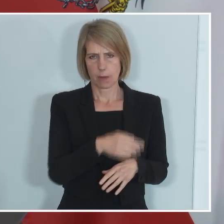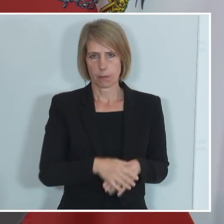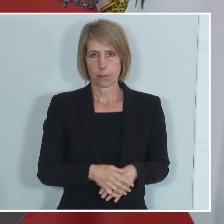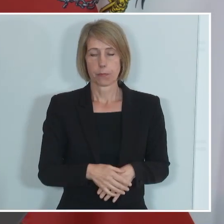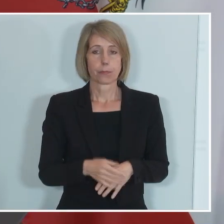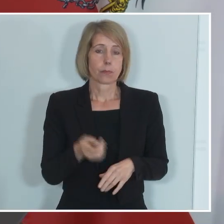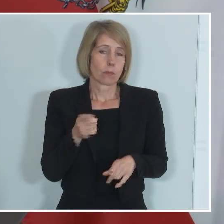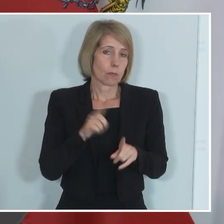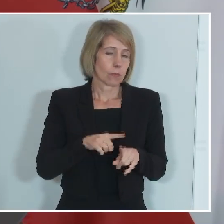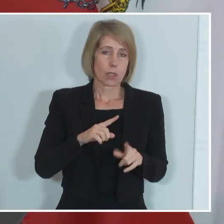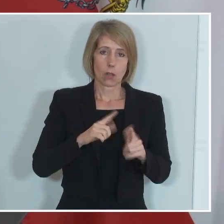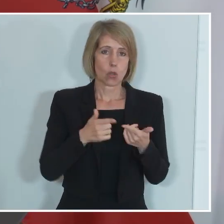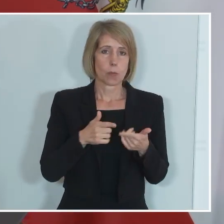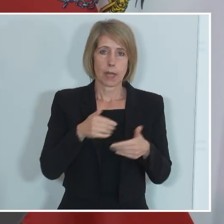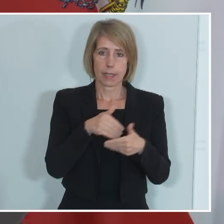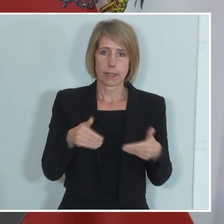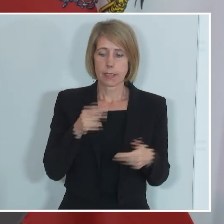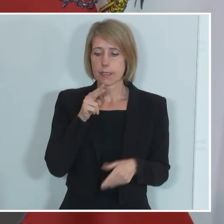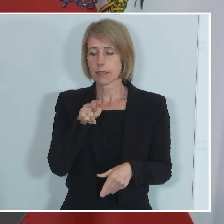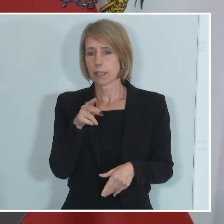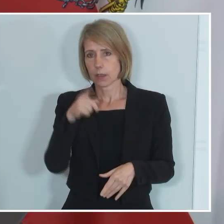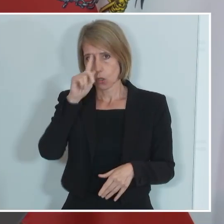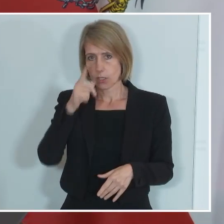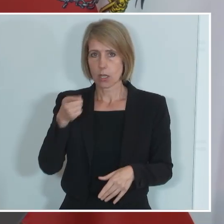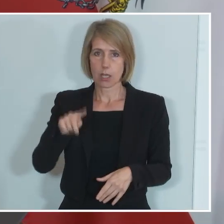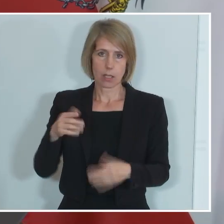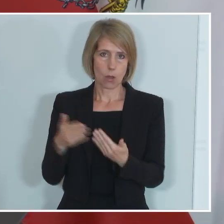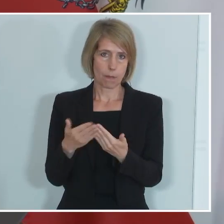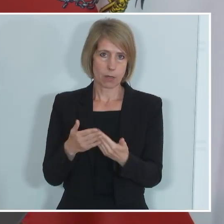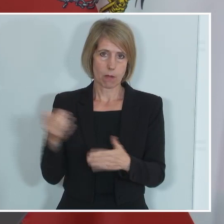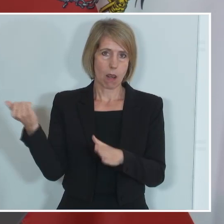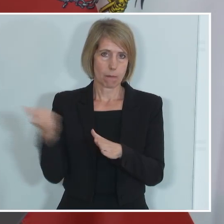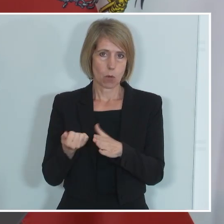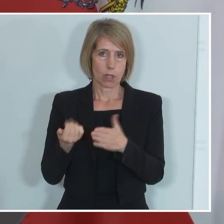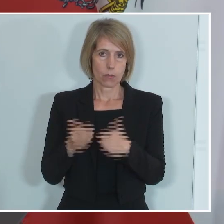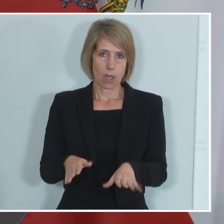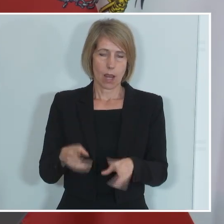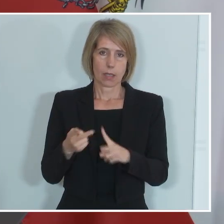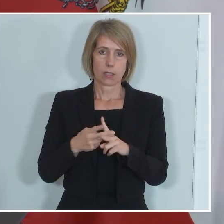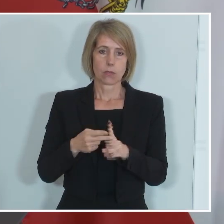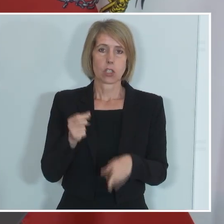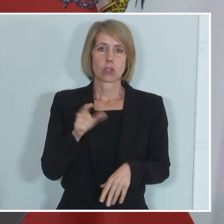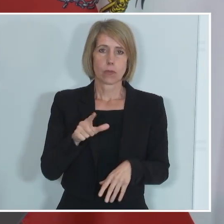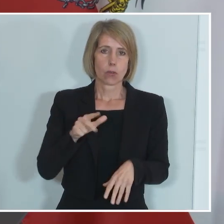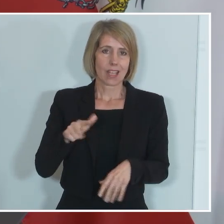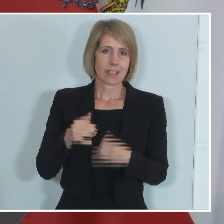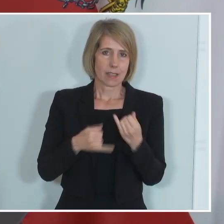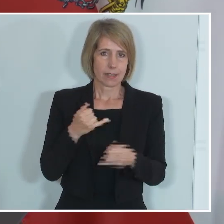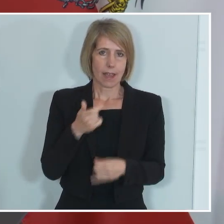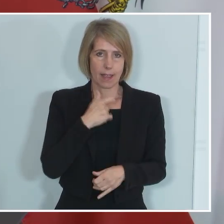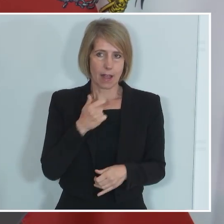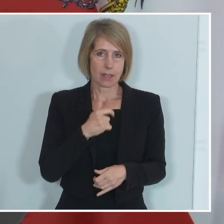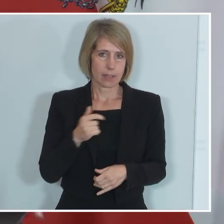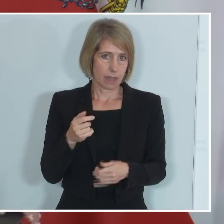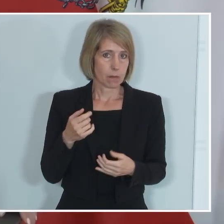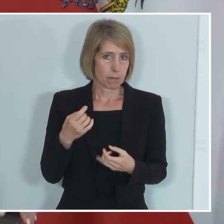wenn man über die Ländergrenze schaut, nach Deutschland immer wieder auch sieht in Mordfällen, die sich zwischen 12- und 13-Jährigen abspielen. Und deshalb werden